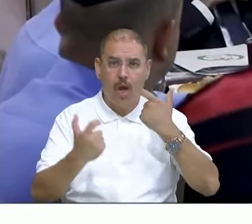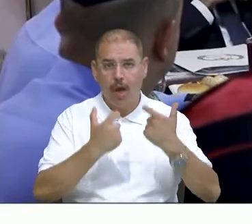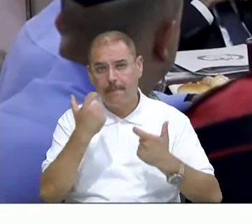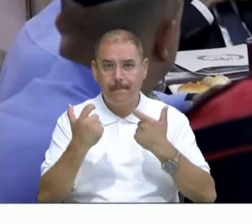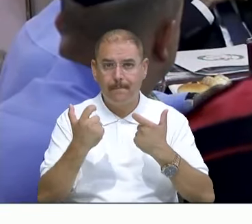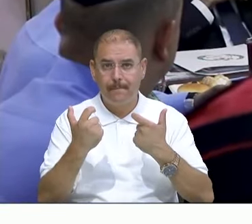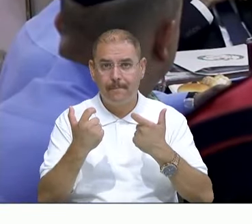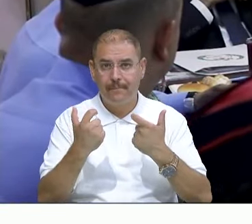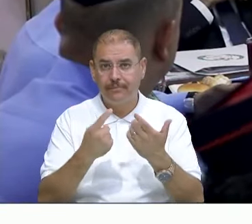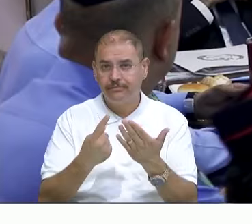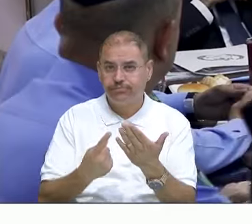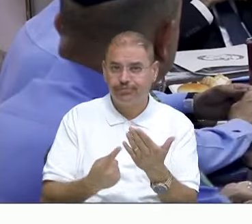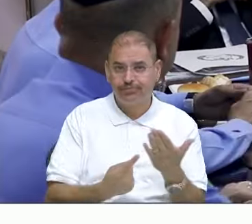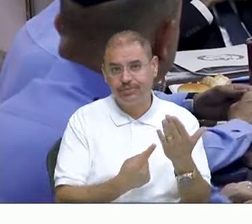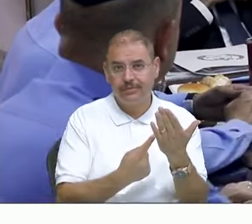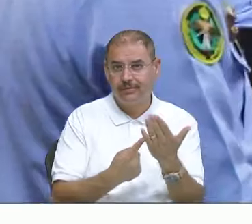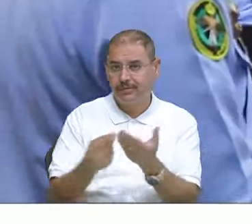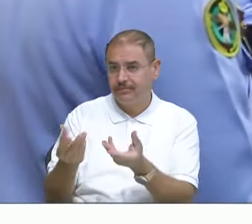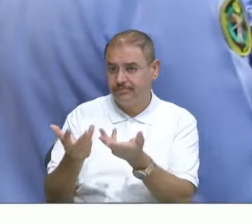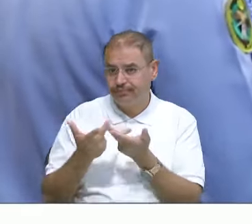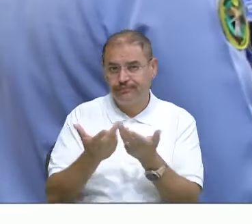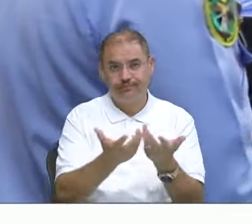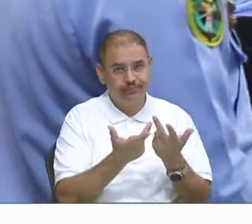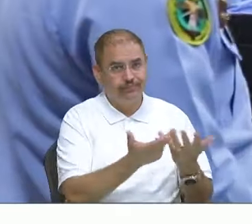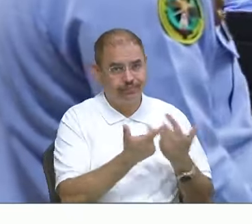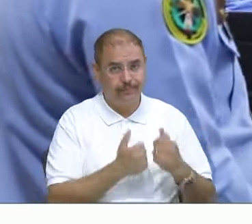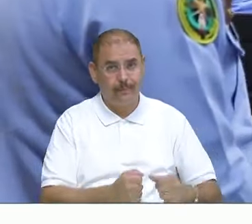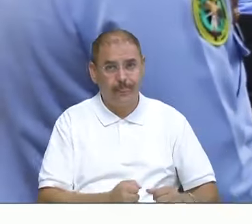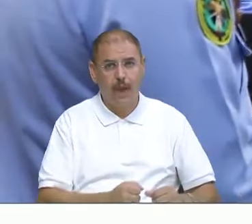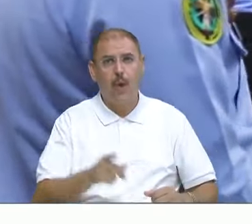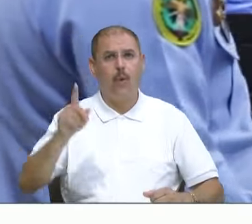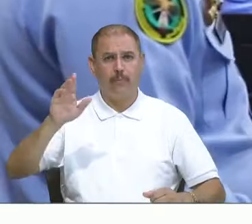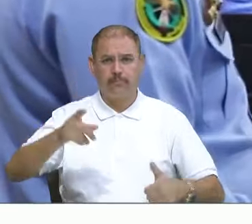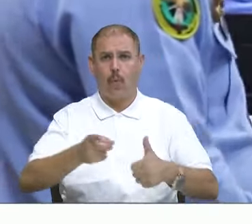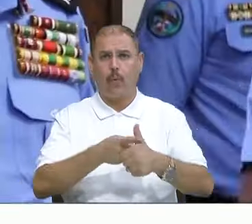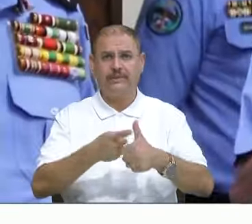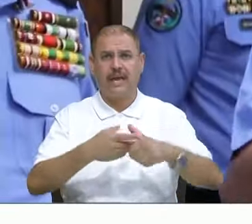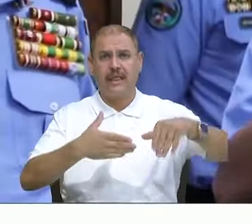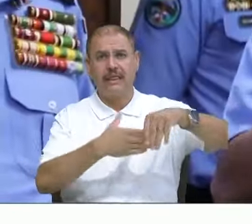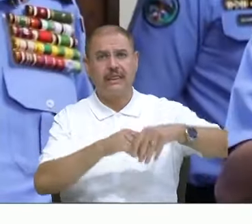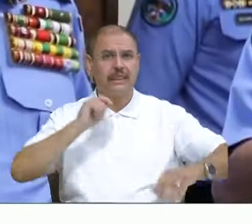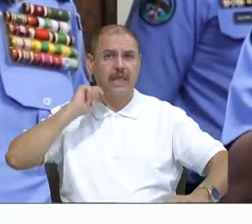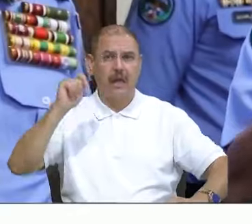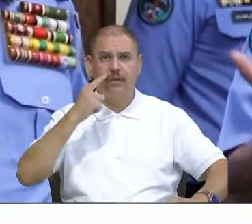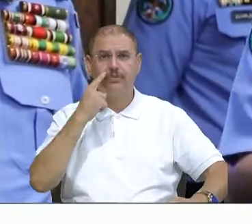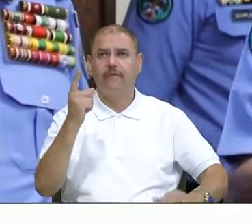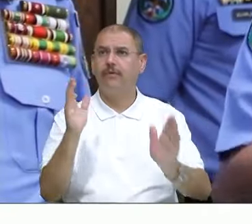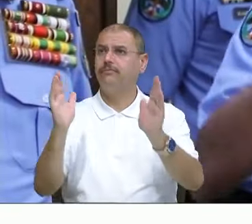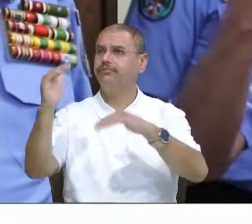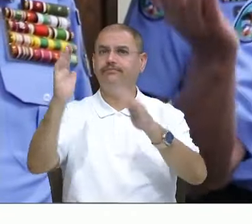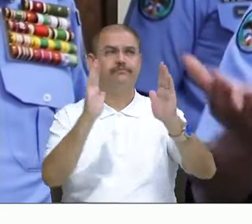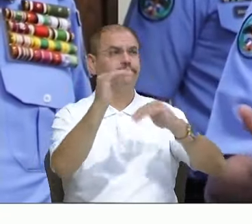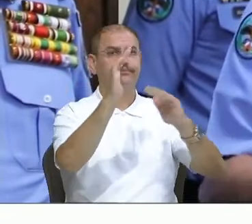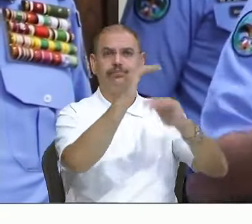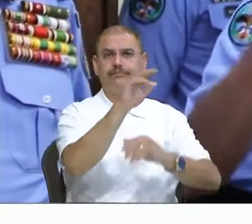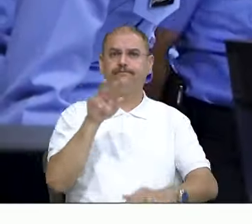والرقابي الذي تقوم به كوادر الاداره واطلع وزير الداخليه من غرفه الع اليات الرئيسيه في اداره السير